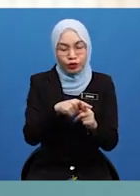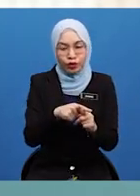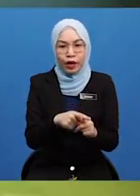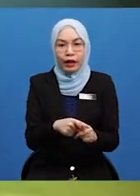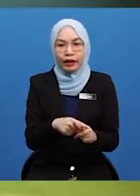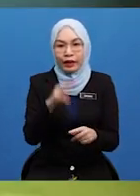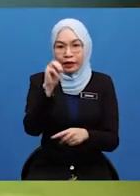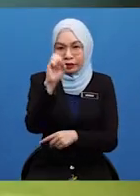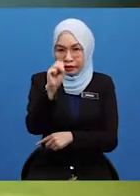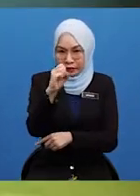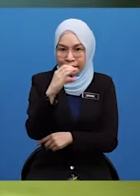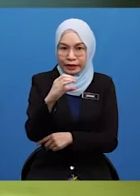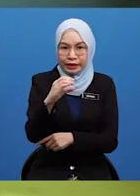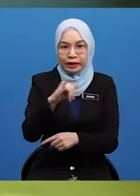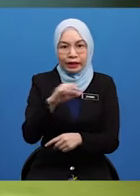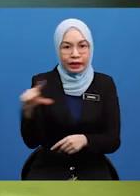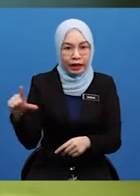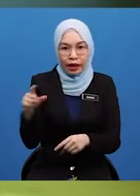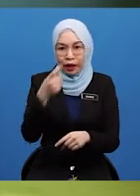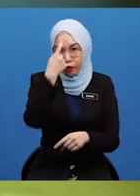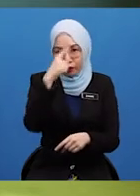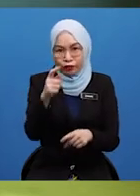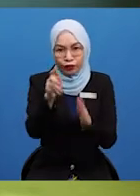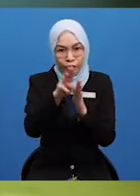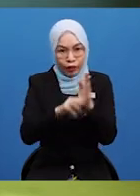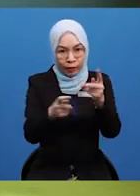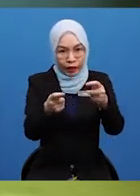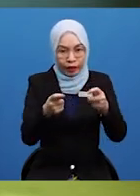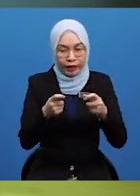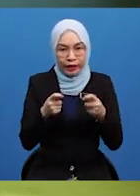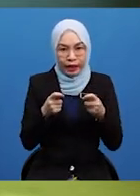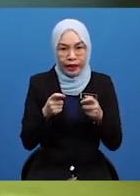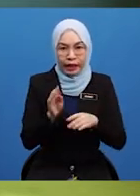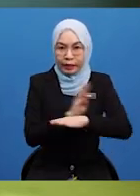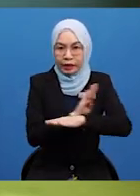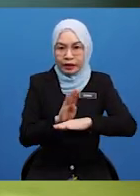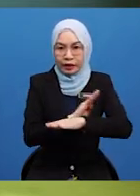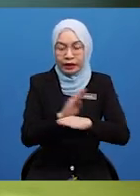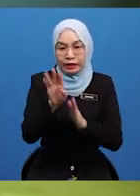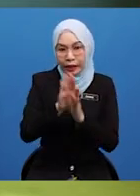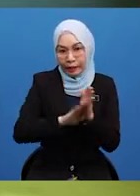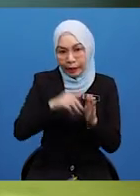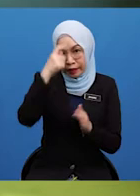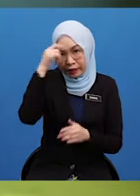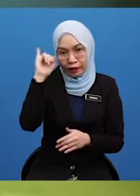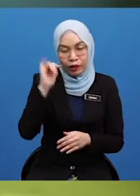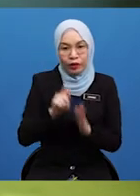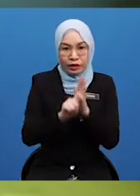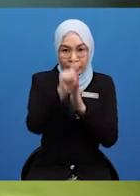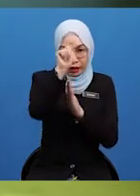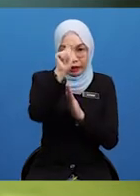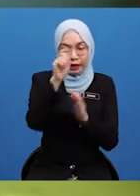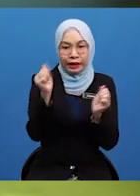bertujuan untuk menarik syari'at syari'at berteknologi tinggi dengan menawarkan